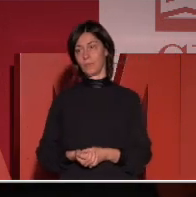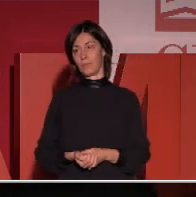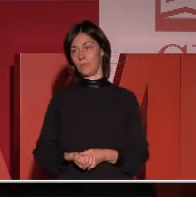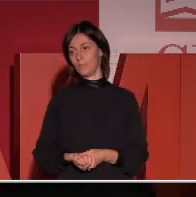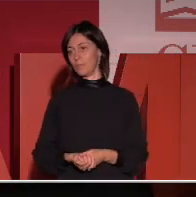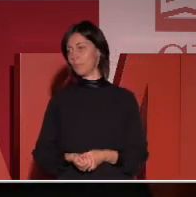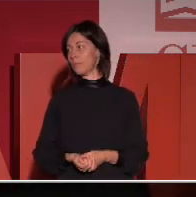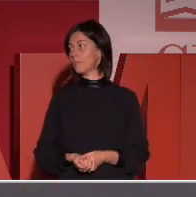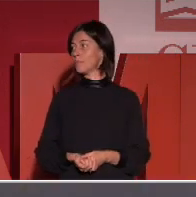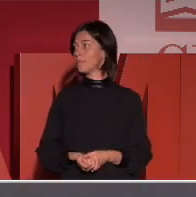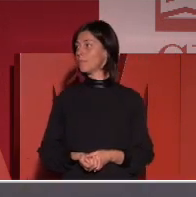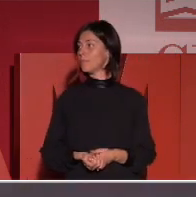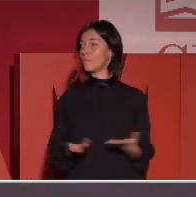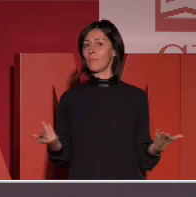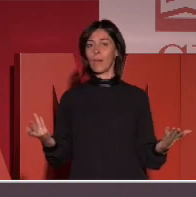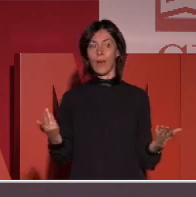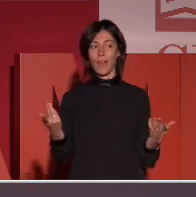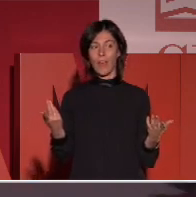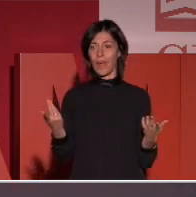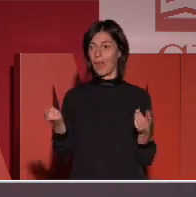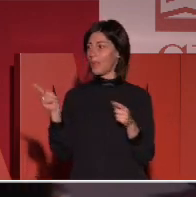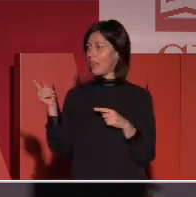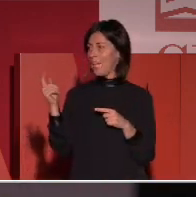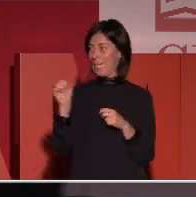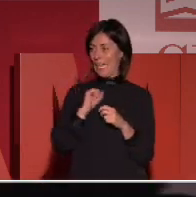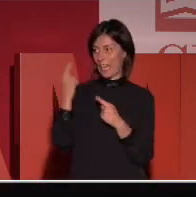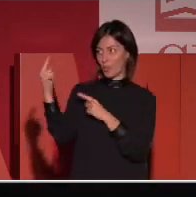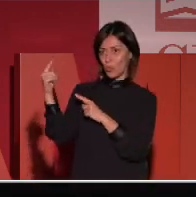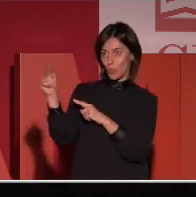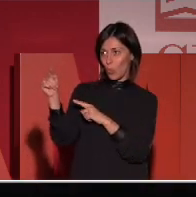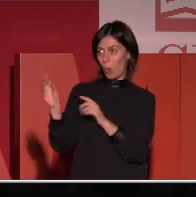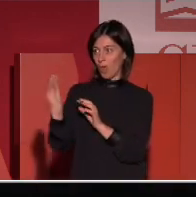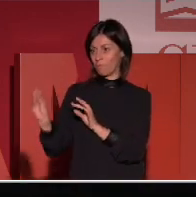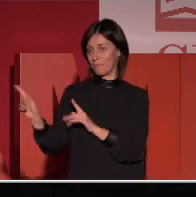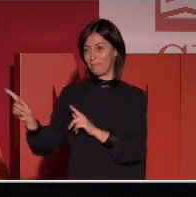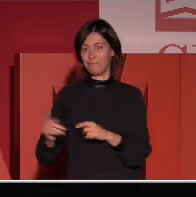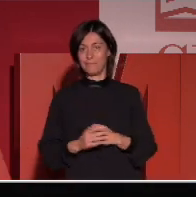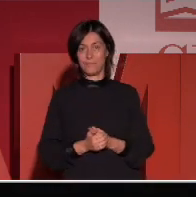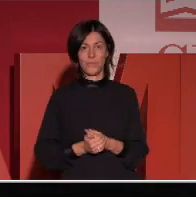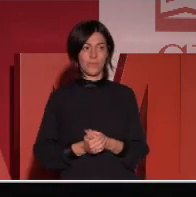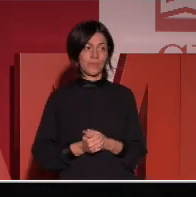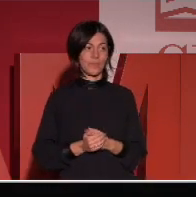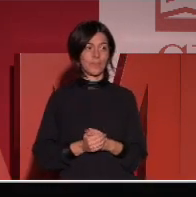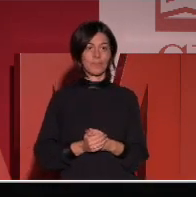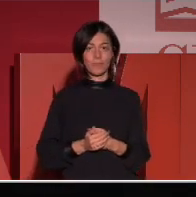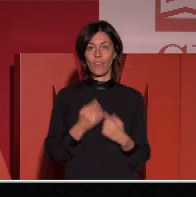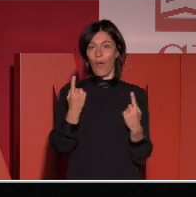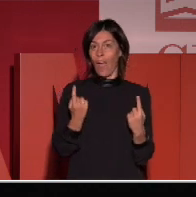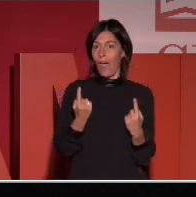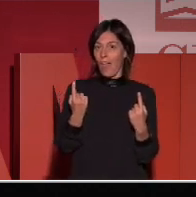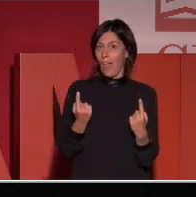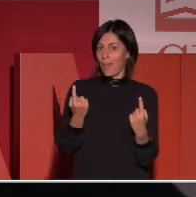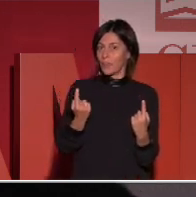c'è il tappo di una penna che credo sia solo lo poniamo stavo aspettando che dicesse qualcosa su di me